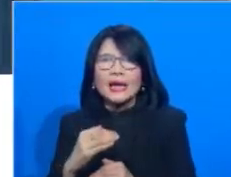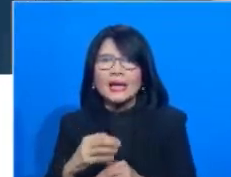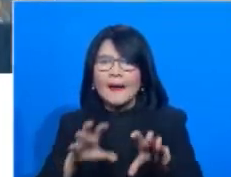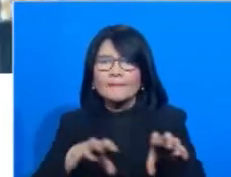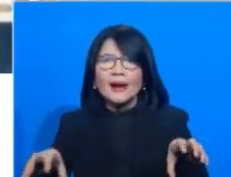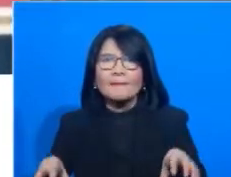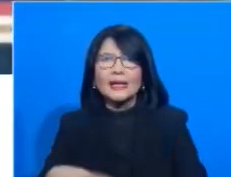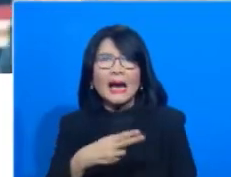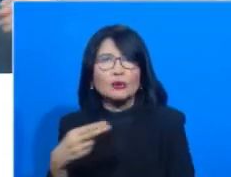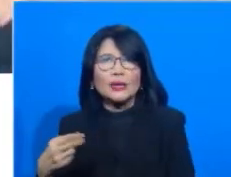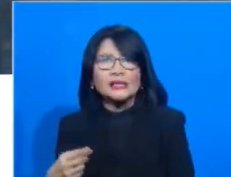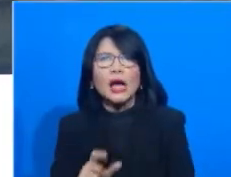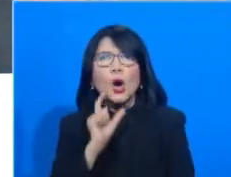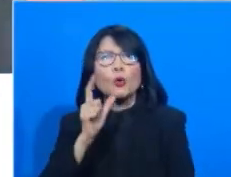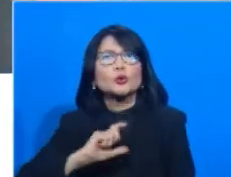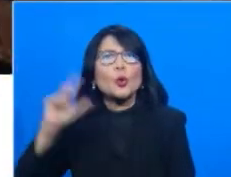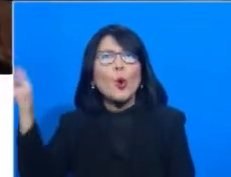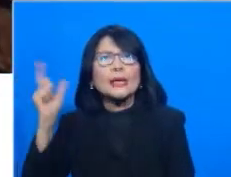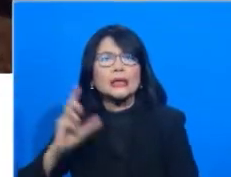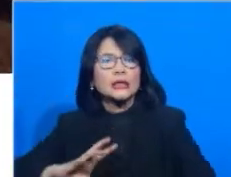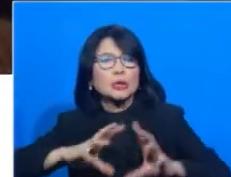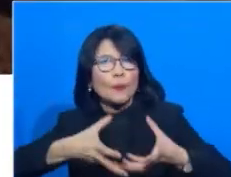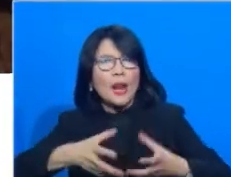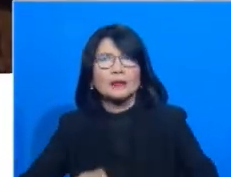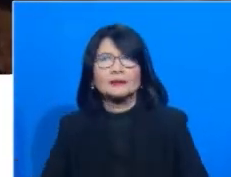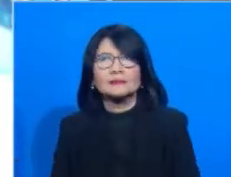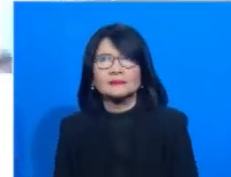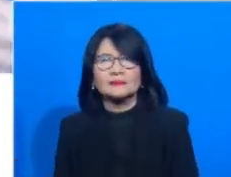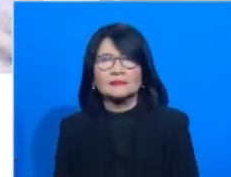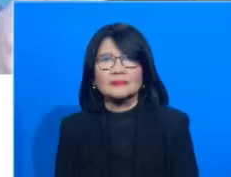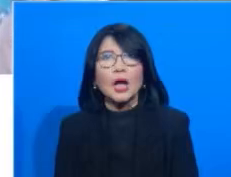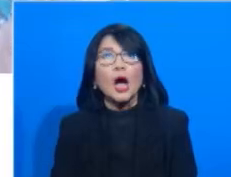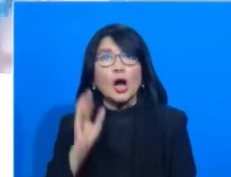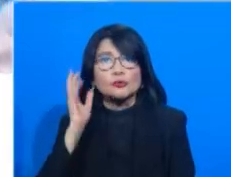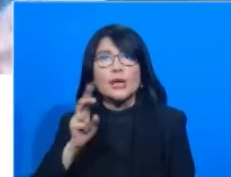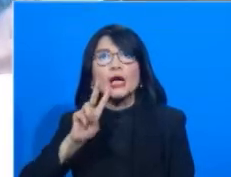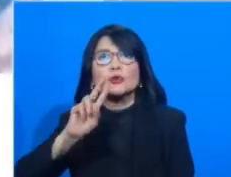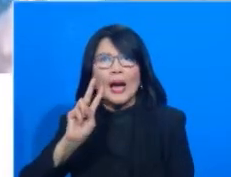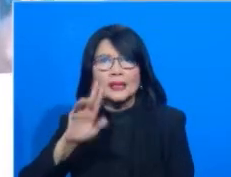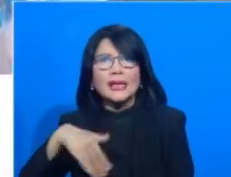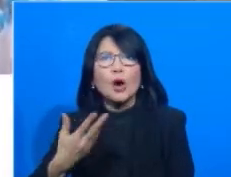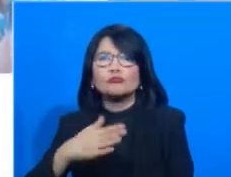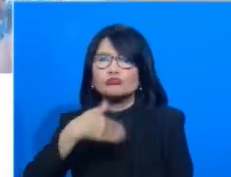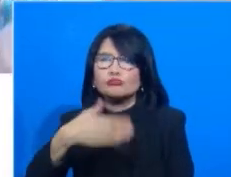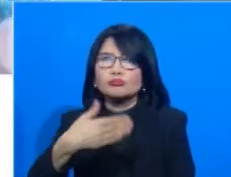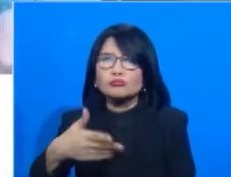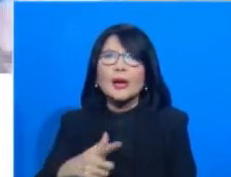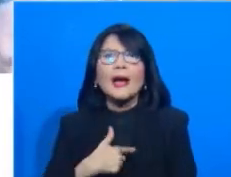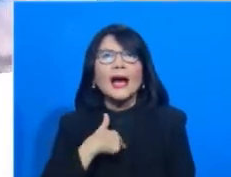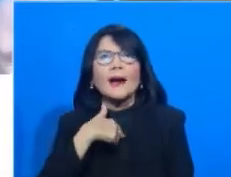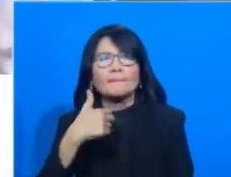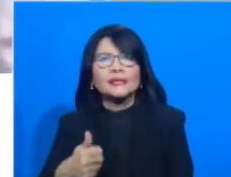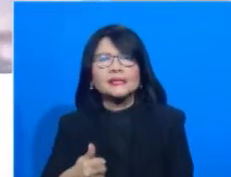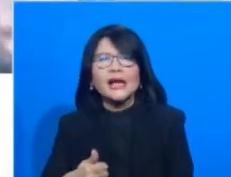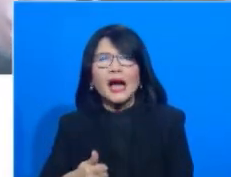lokal dalam rantai pasok global. Ajang yang telah digelar 2 tahun berturut-turut ini diharapkan dapat menjadi